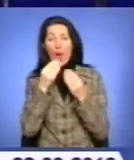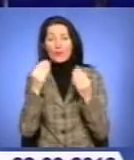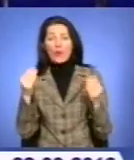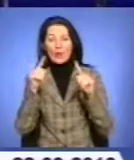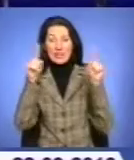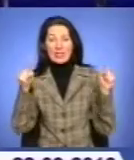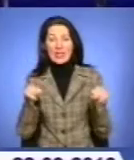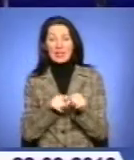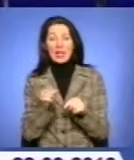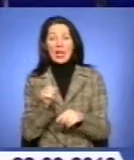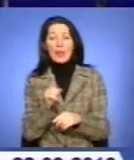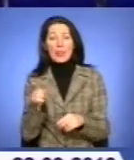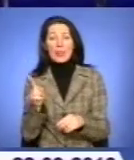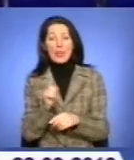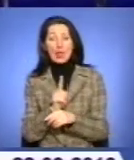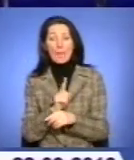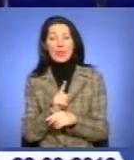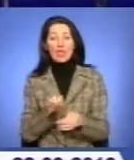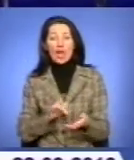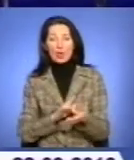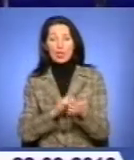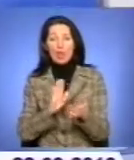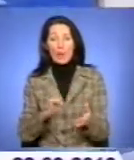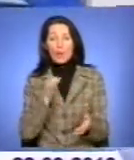туристична» був популярний серед відвідувачів виставки.